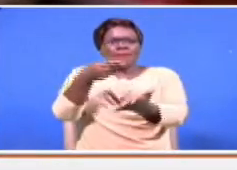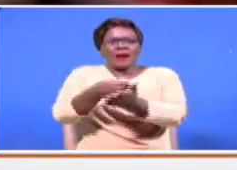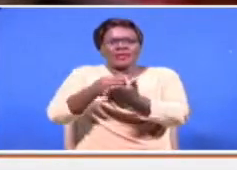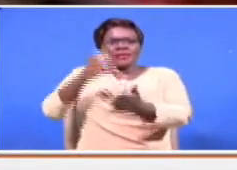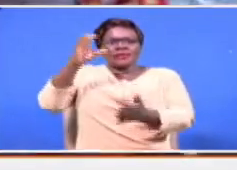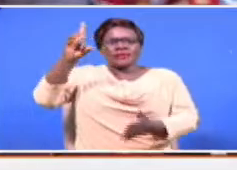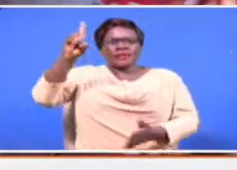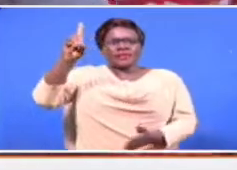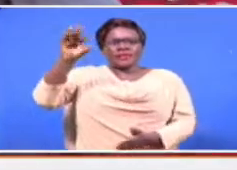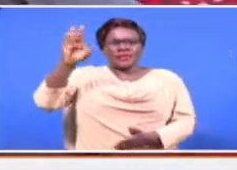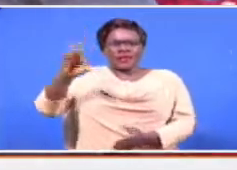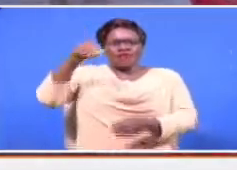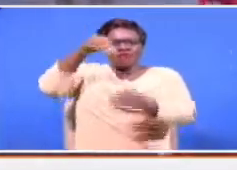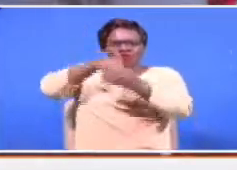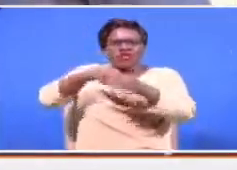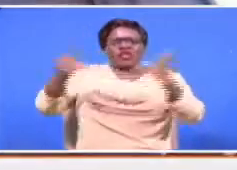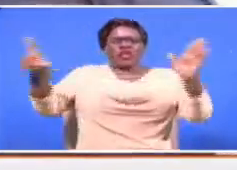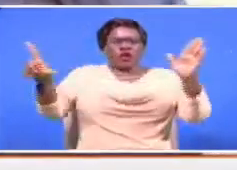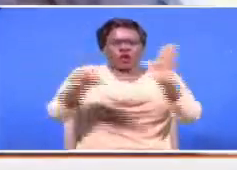CDF kwenye sheria.